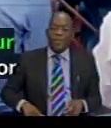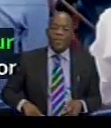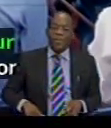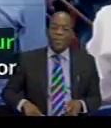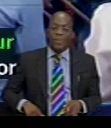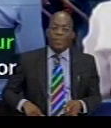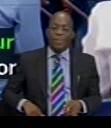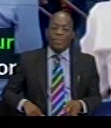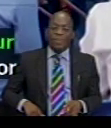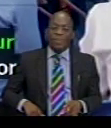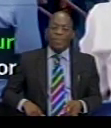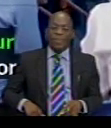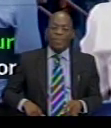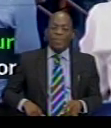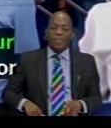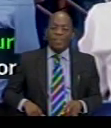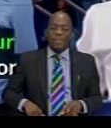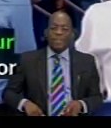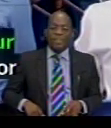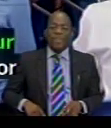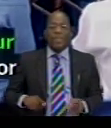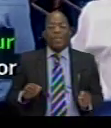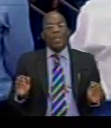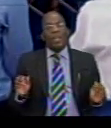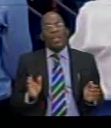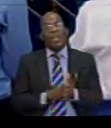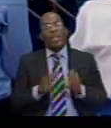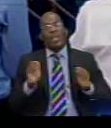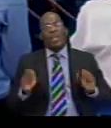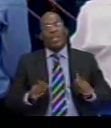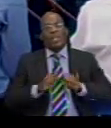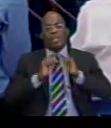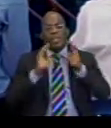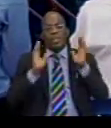Dieu Seigneur. Alléluia.